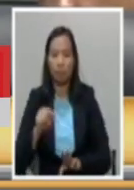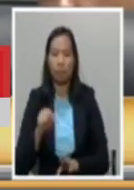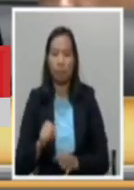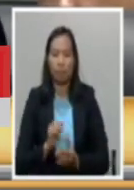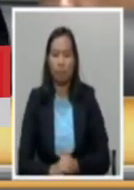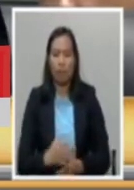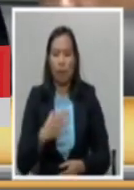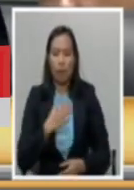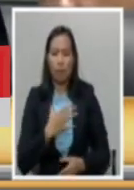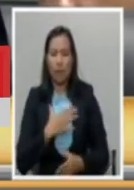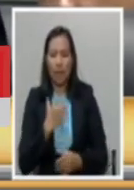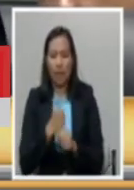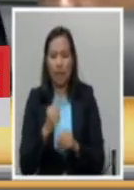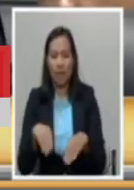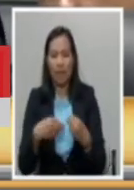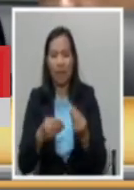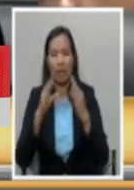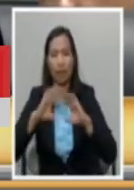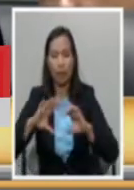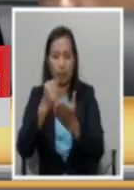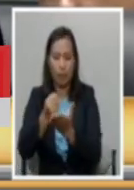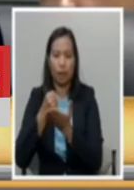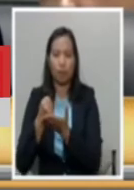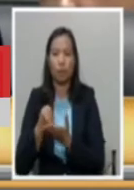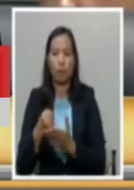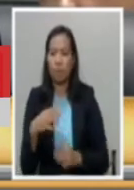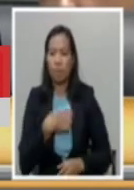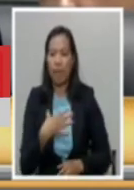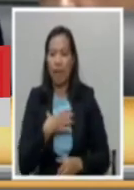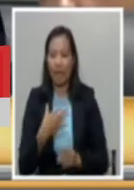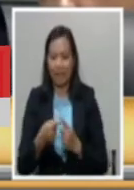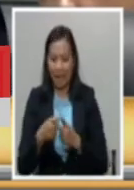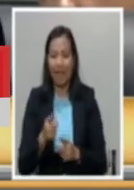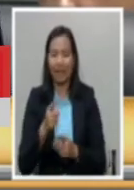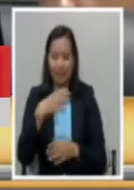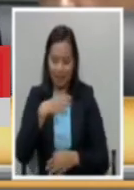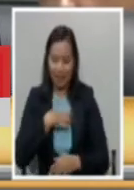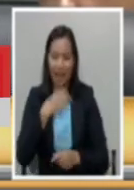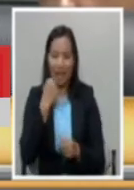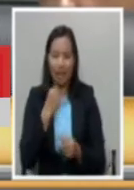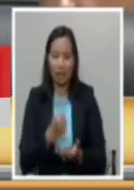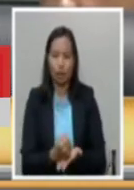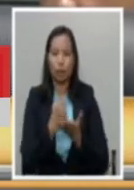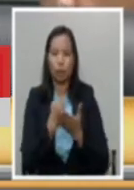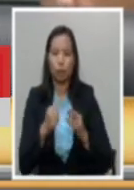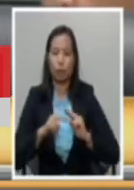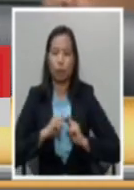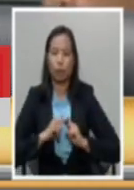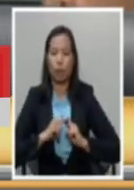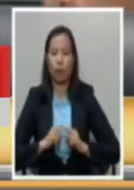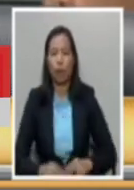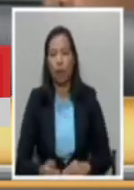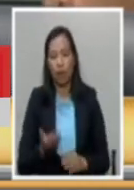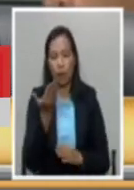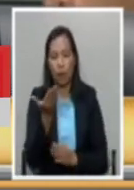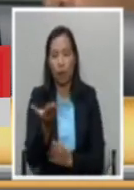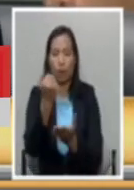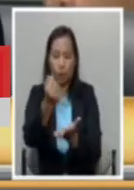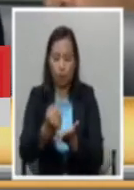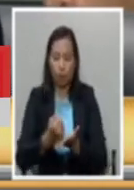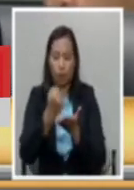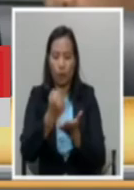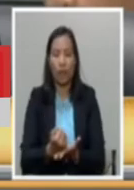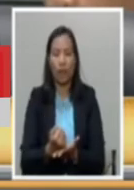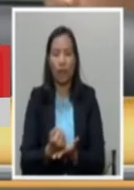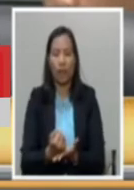ไม่ต้องการเป็นภาระของรัฐบาลไม่ว่าใครมาเป็นรัฐบาลเราต้องเปลี่ยนจากคนที่ขอการพึ่งพามาเป็นคนที่ยืน